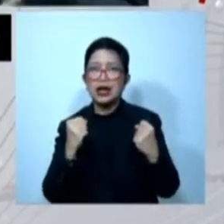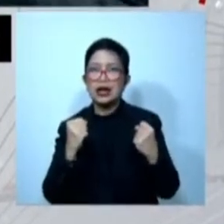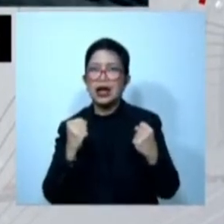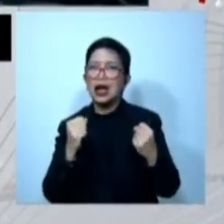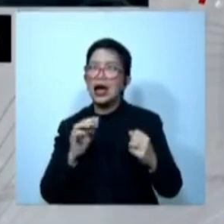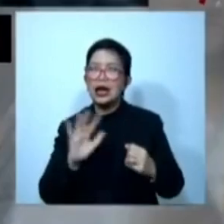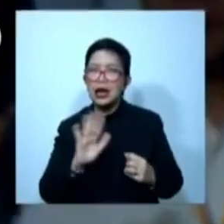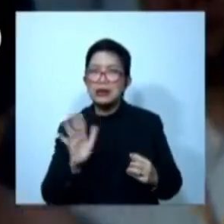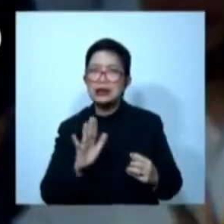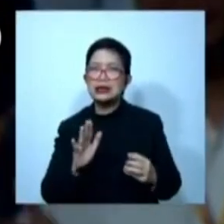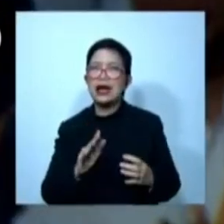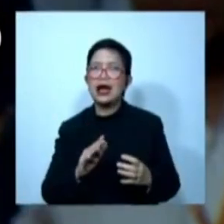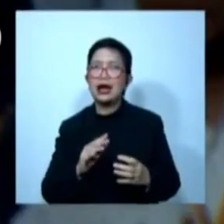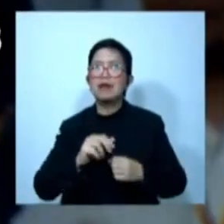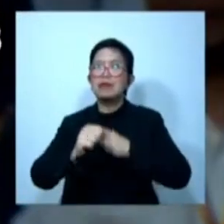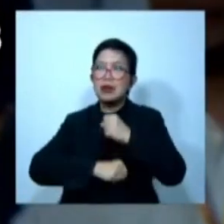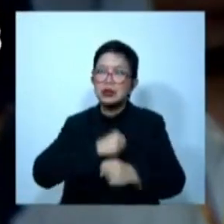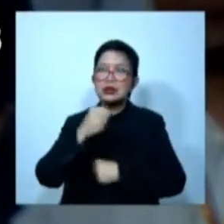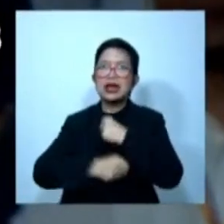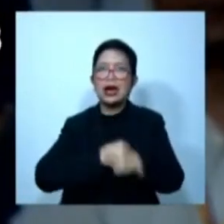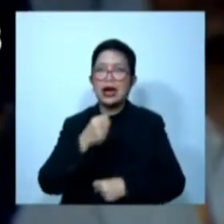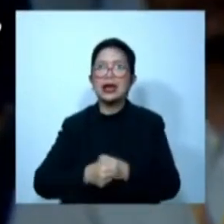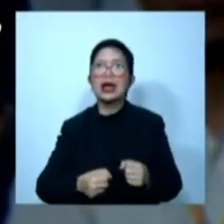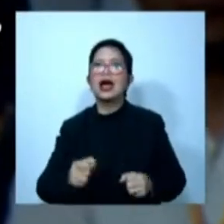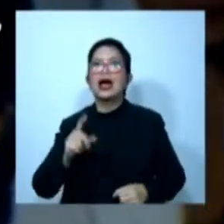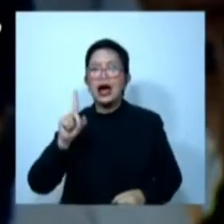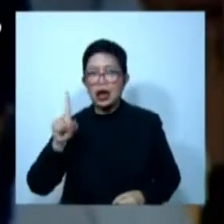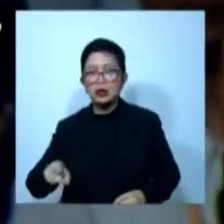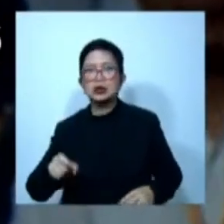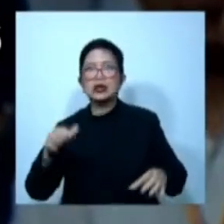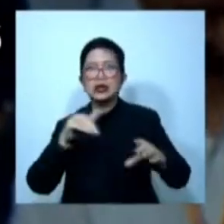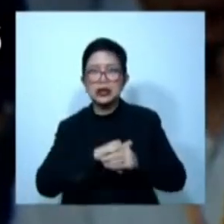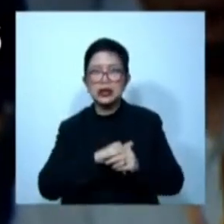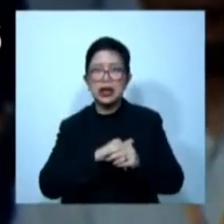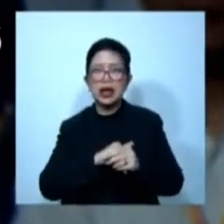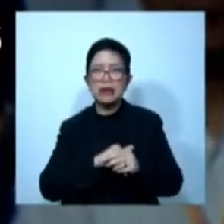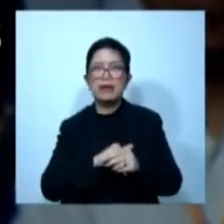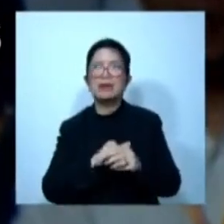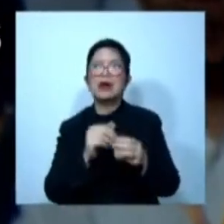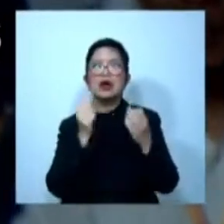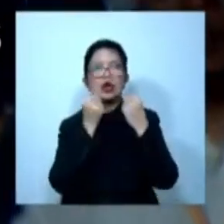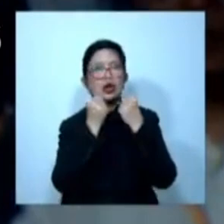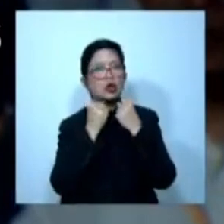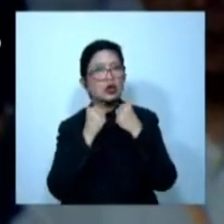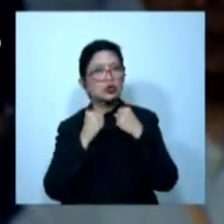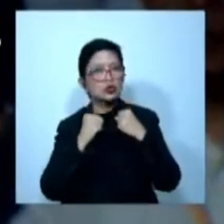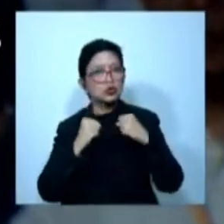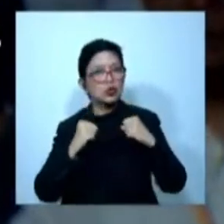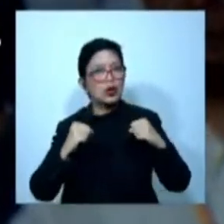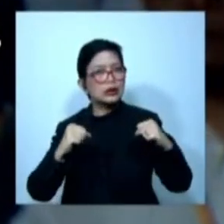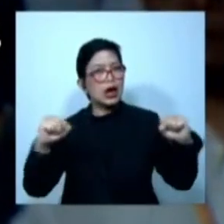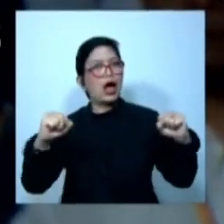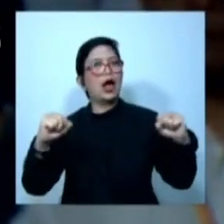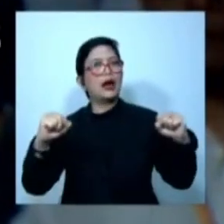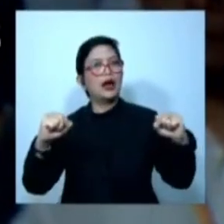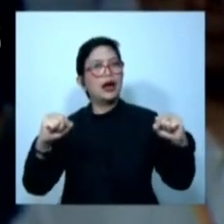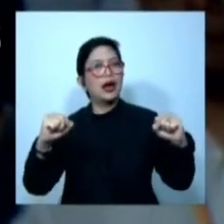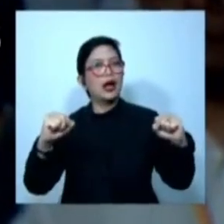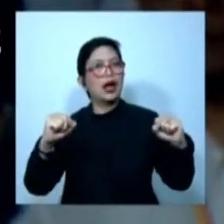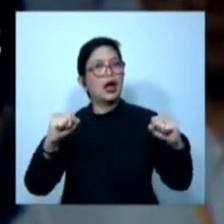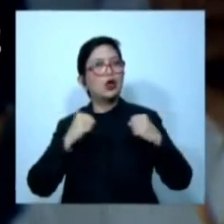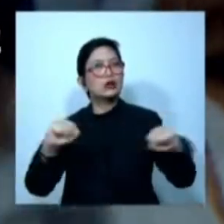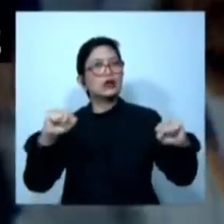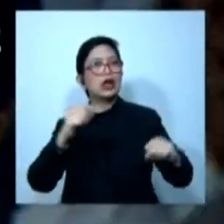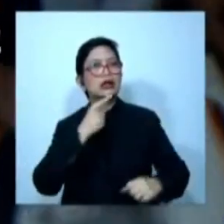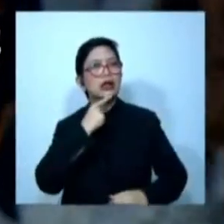harus berada dalam kekuasaan. Kekuasaan lebih dari soal bisnis, kekuasaan lebih dari soal uang, kekuasaan soal